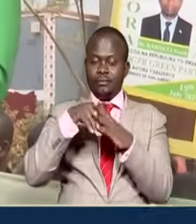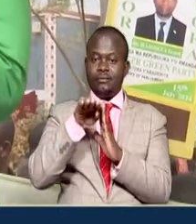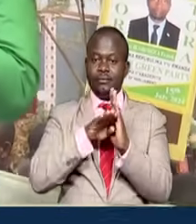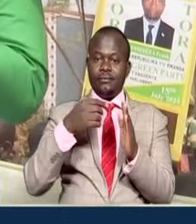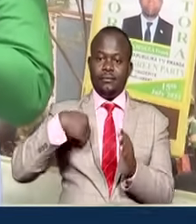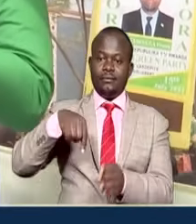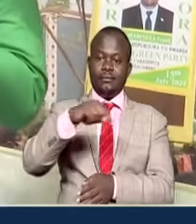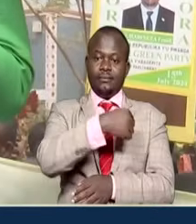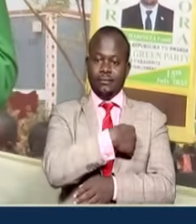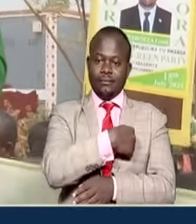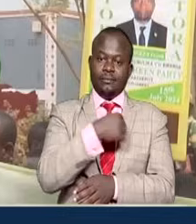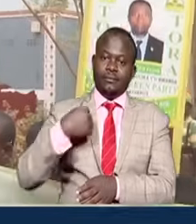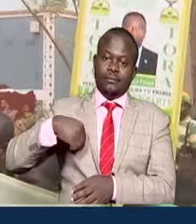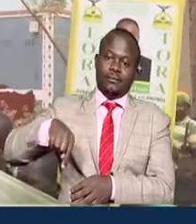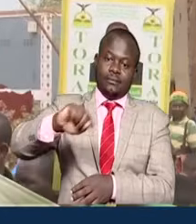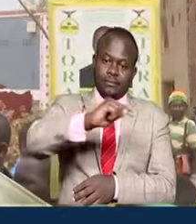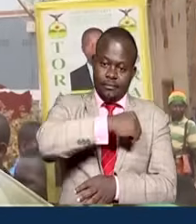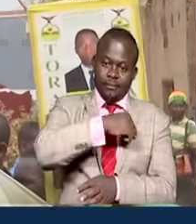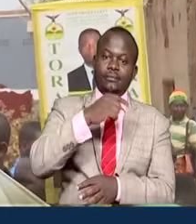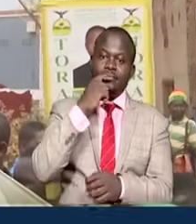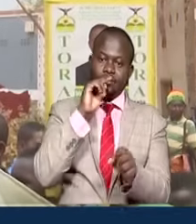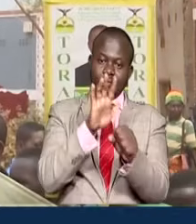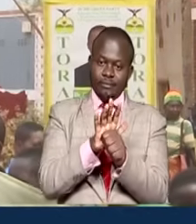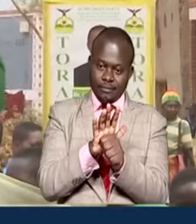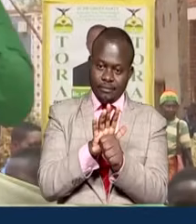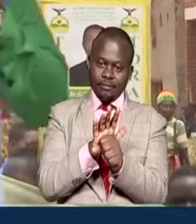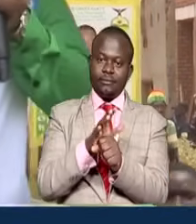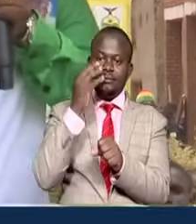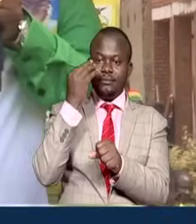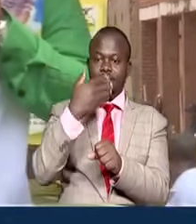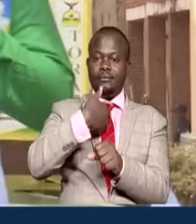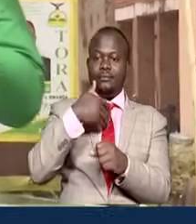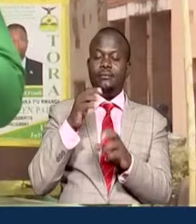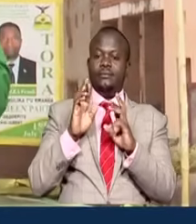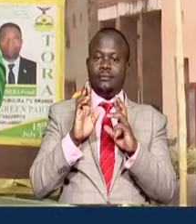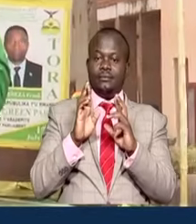yacu. Twebwe turabizeza ko nimutugirira icyizere